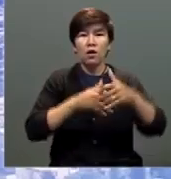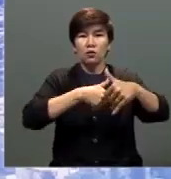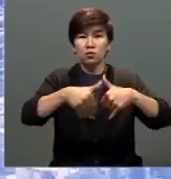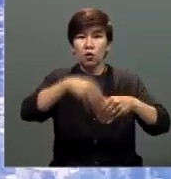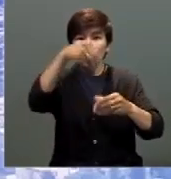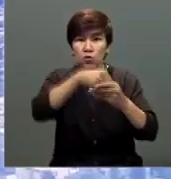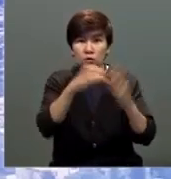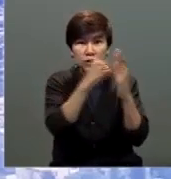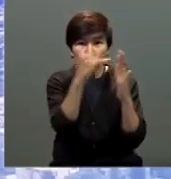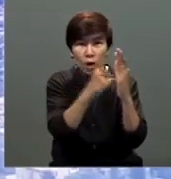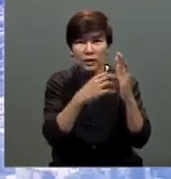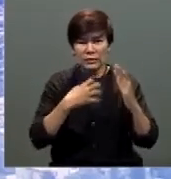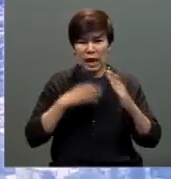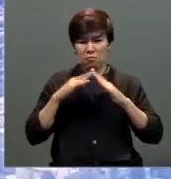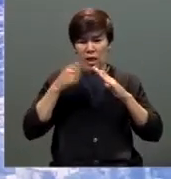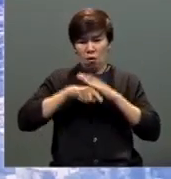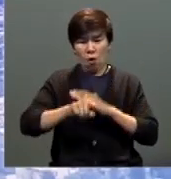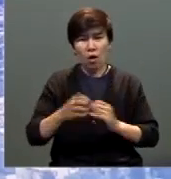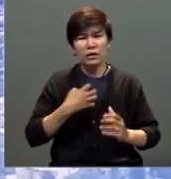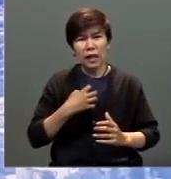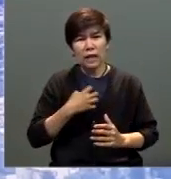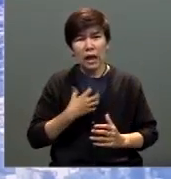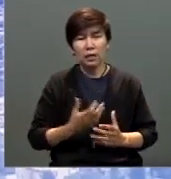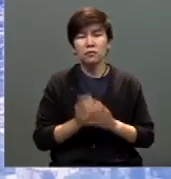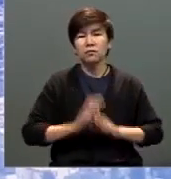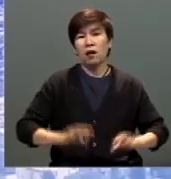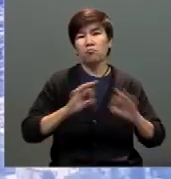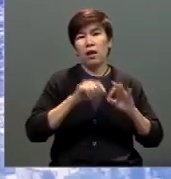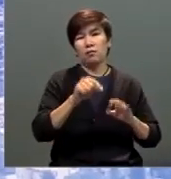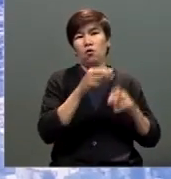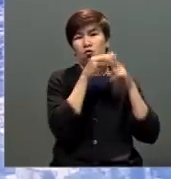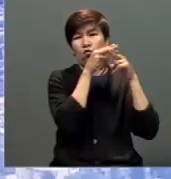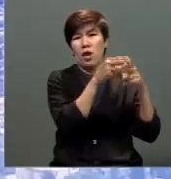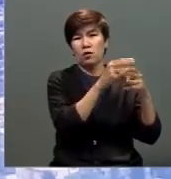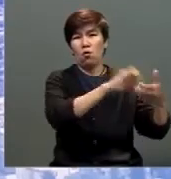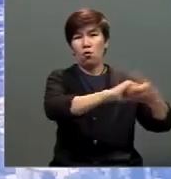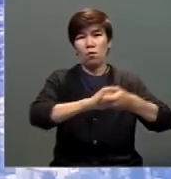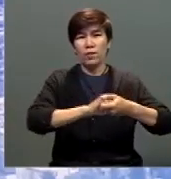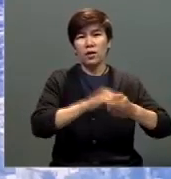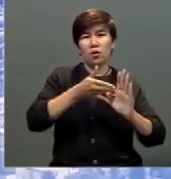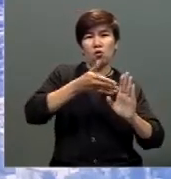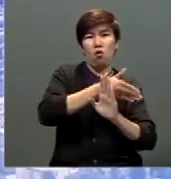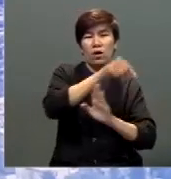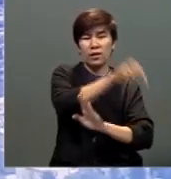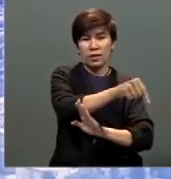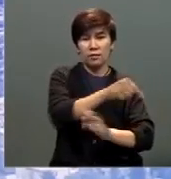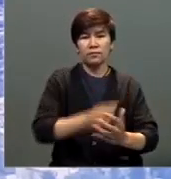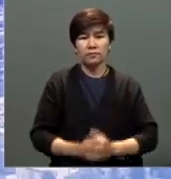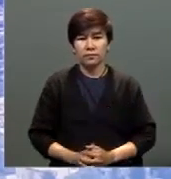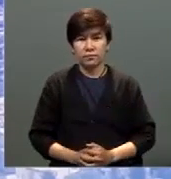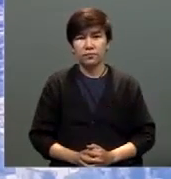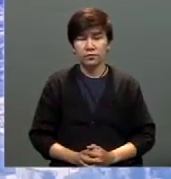ท่านต้องการอิสระเสรีเพิ่มขึ้นยังไงขึ้นอยู่กับสิ่งที่ท่านได้ร่วมมือทำกันมาผมว่าอันนี้เป็นต้นทุน